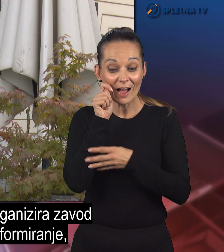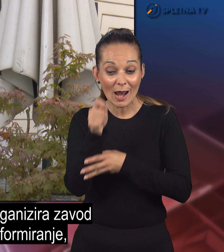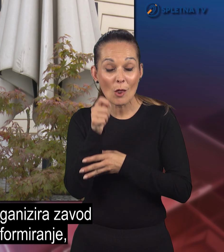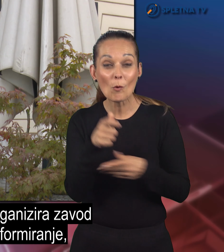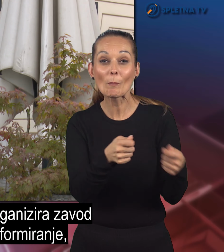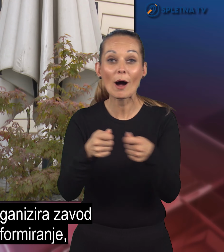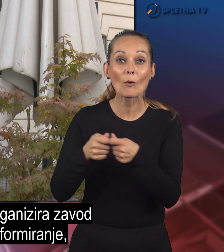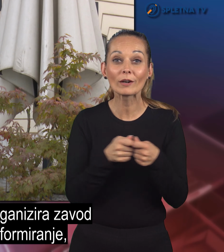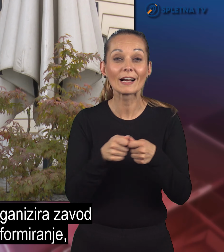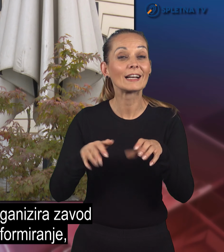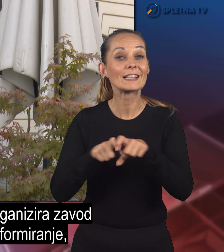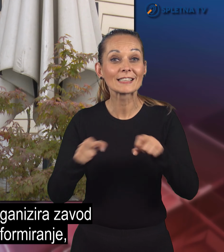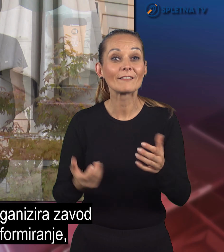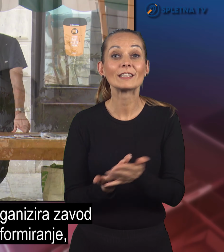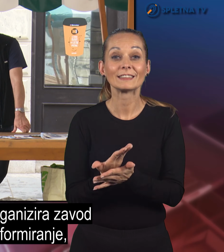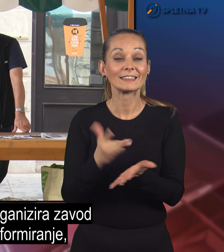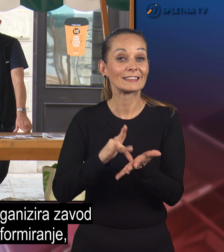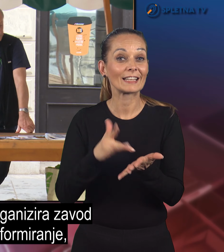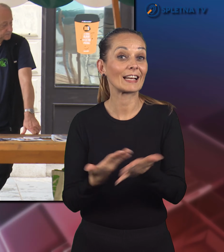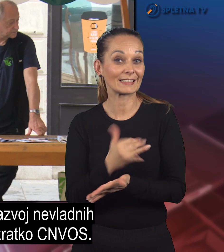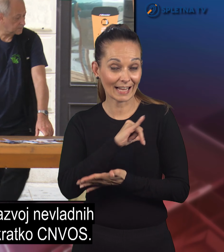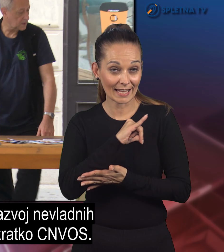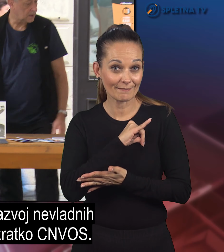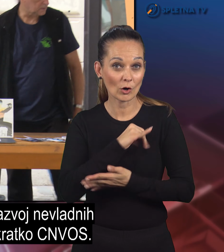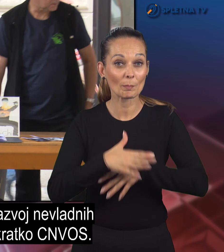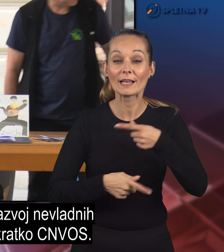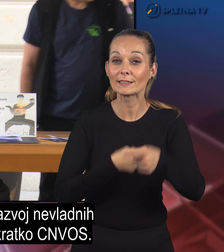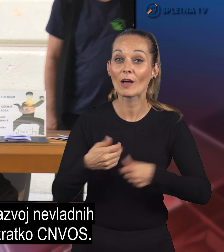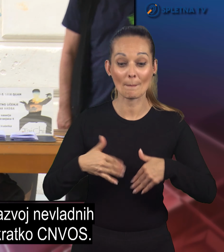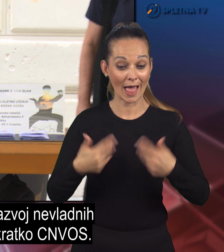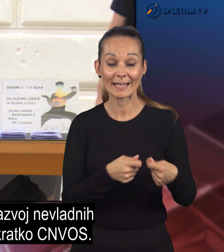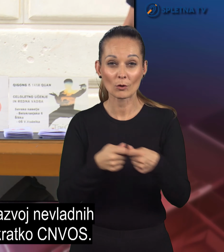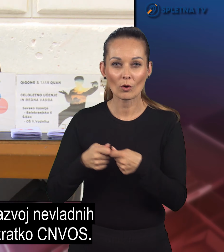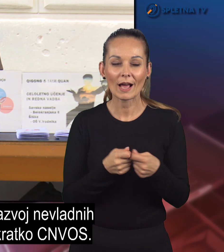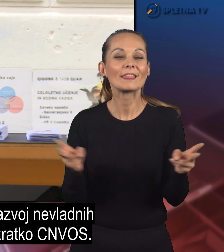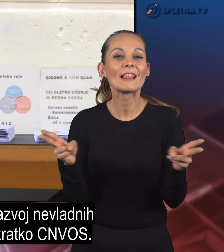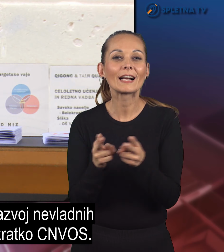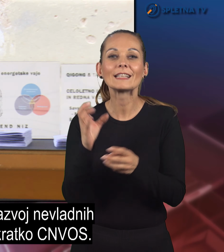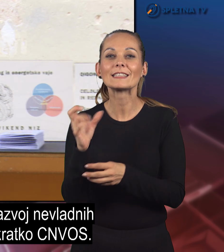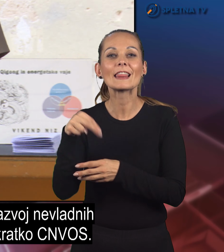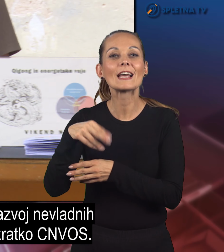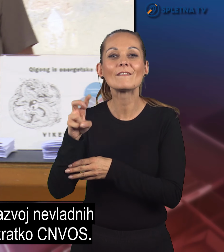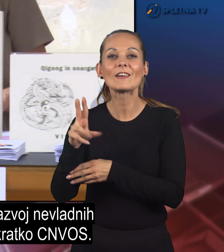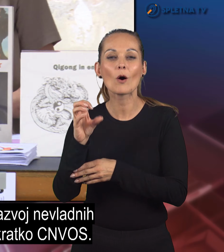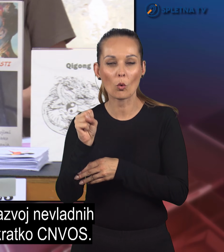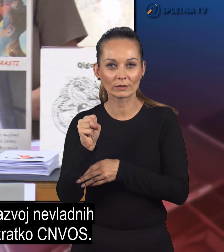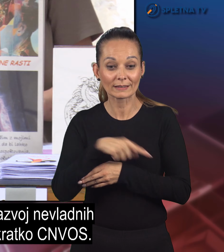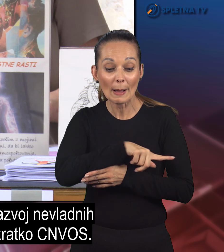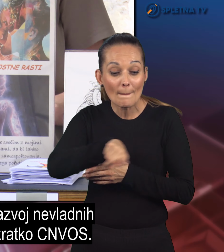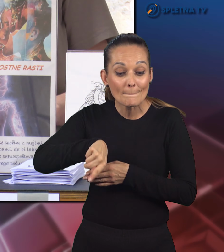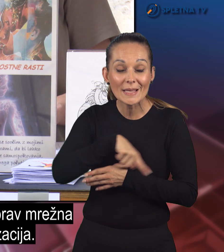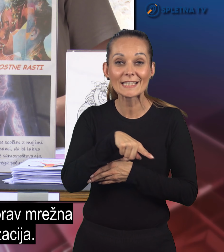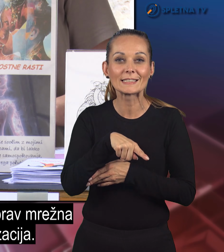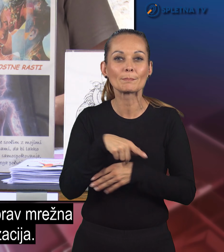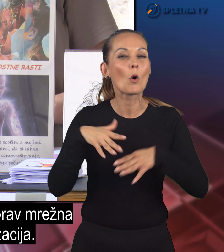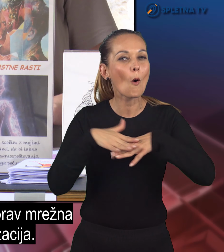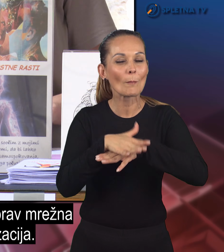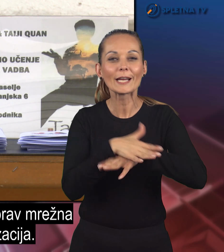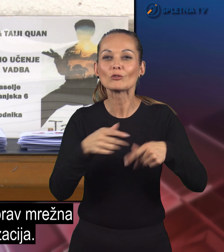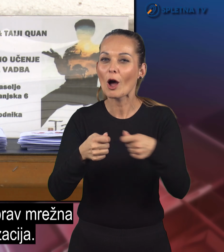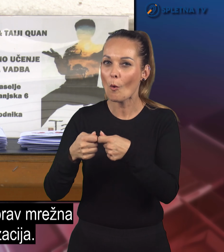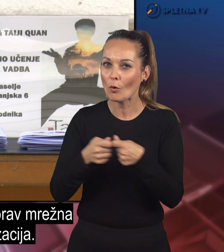Festival Lupa organizira Zavod Center za informiranje, sodelovanje in razvoj nevladnih organizacij, na kratko CNVOS. Mi smo pravzaprav